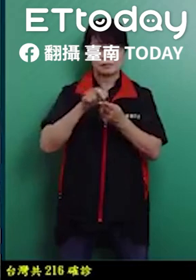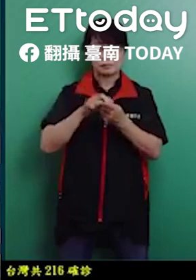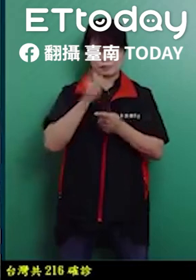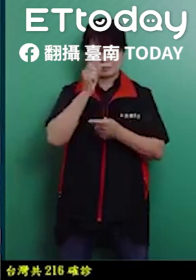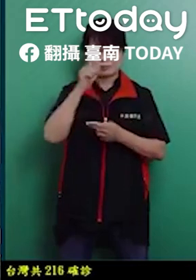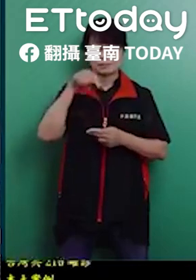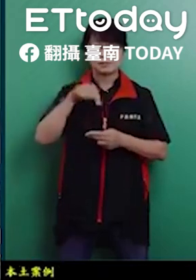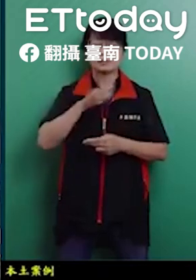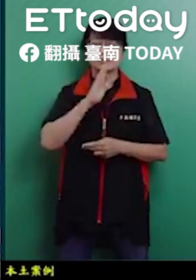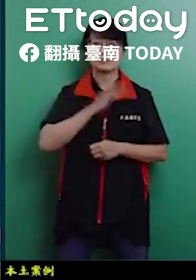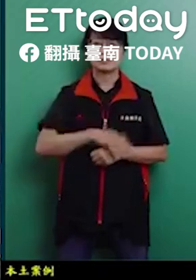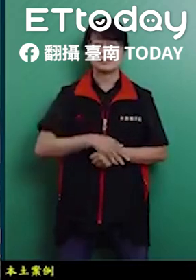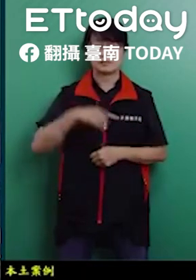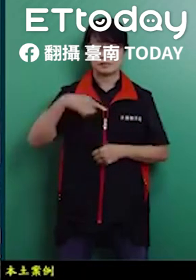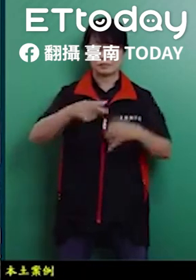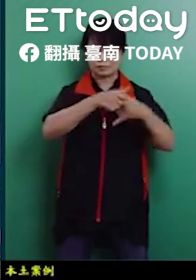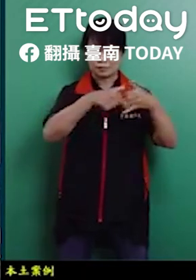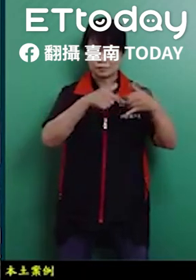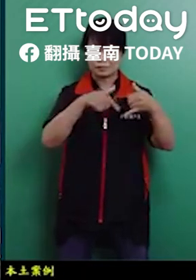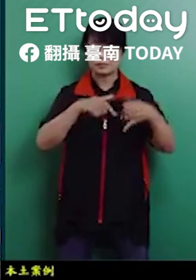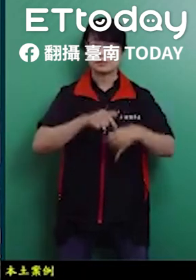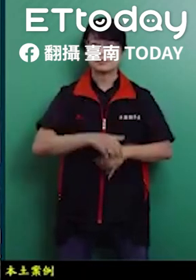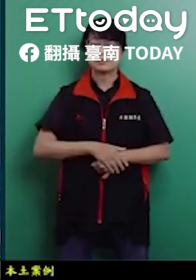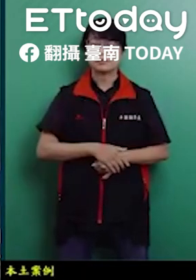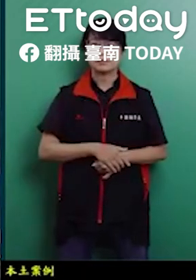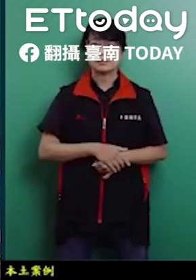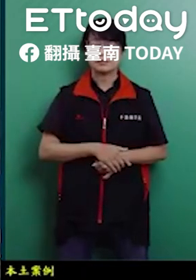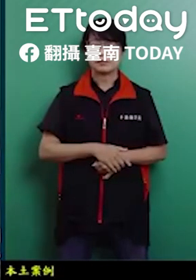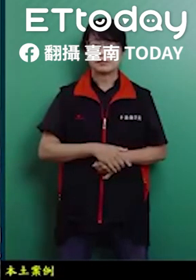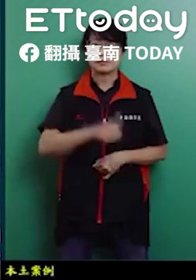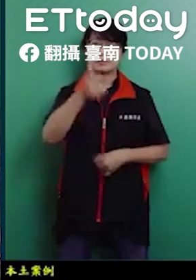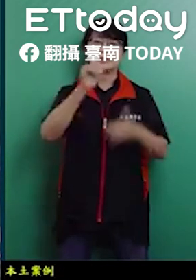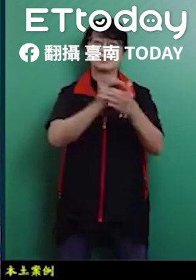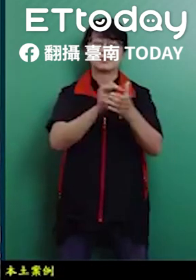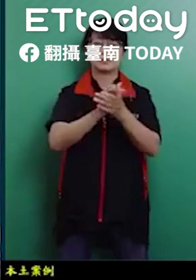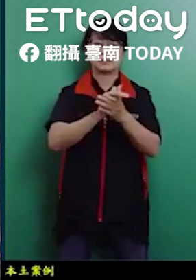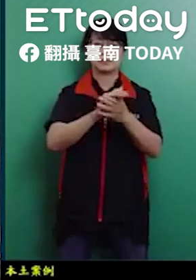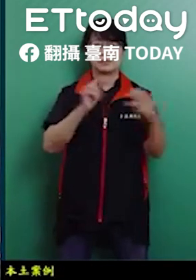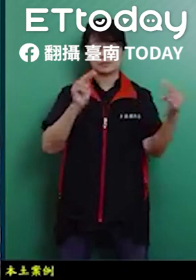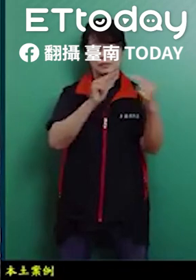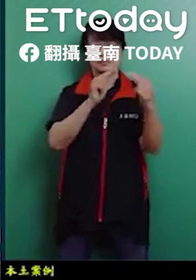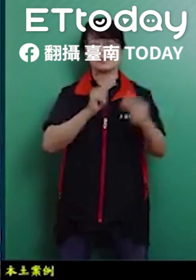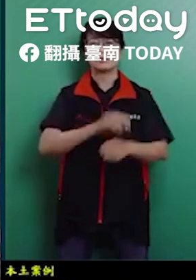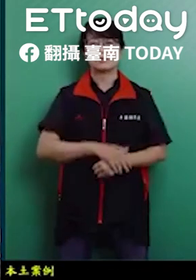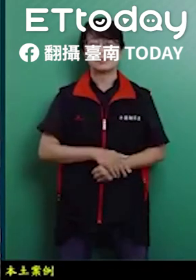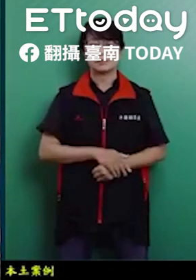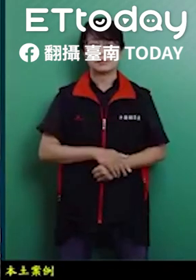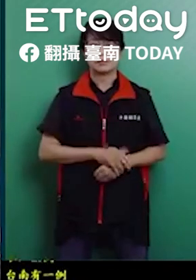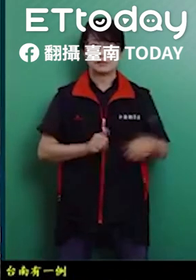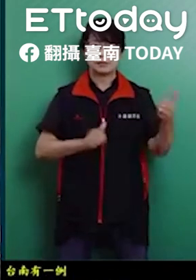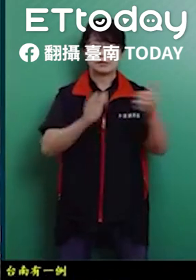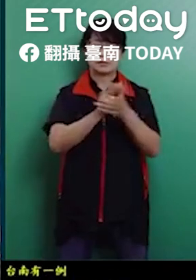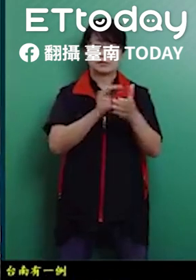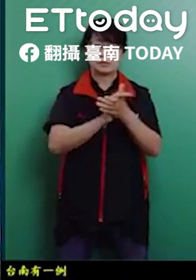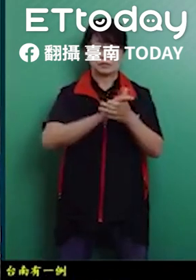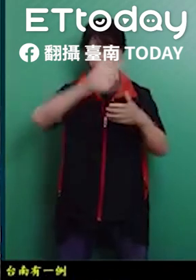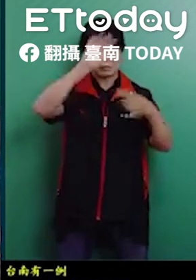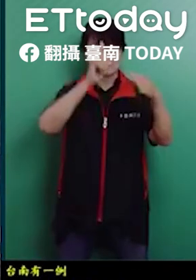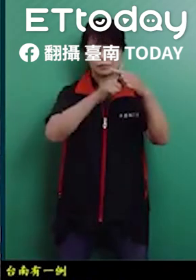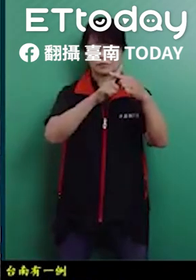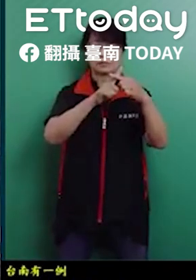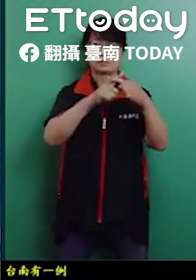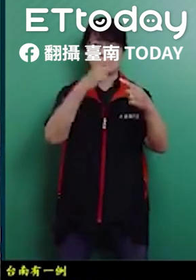是因为去中部跟他的男朋友见面，然后男朋友首先发病，然后他再发